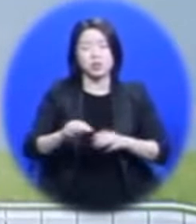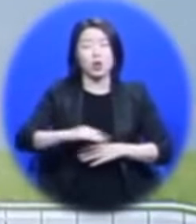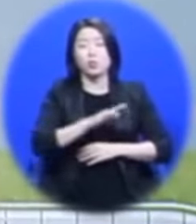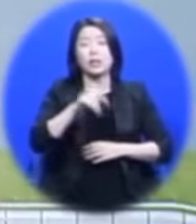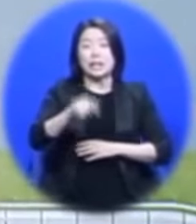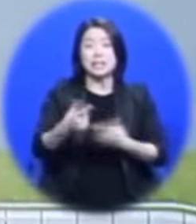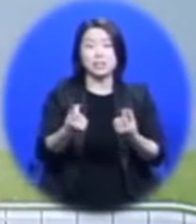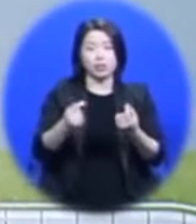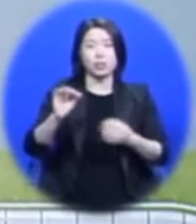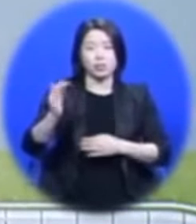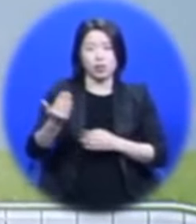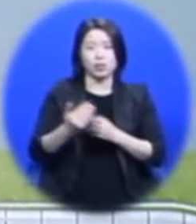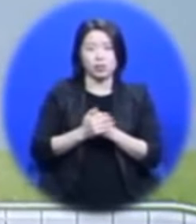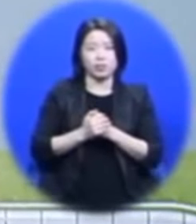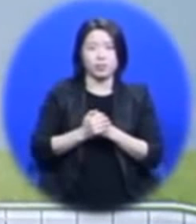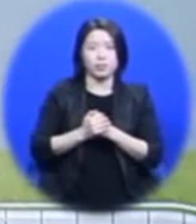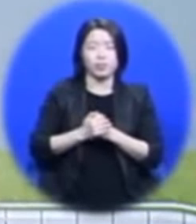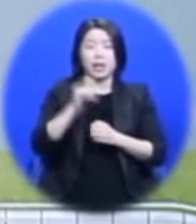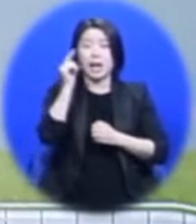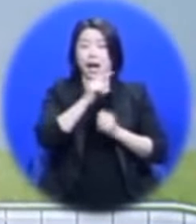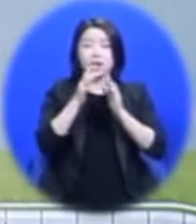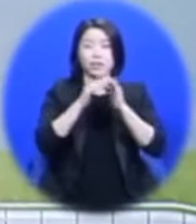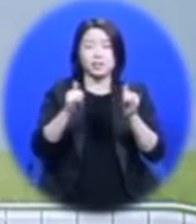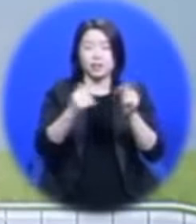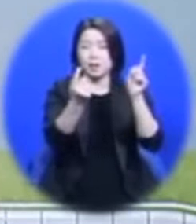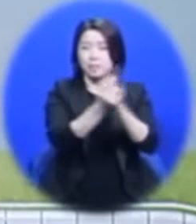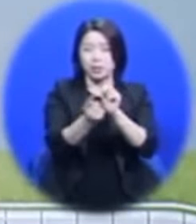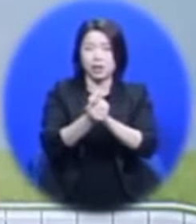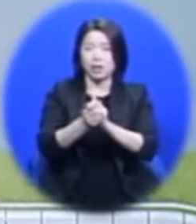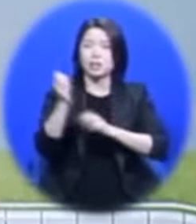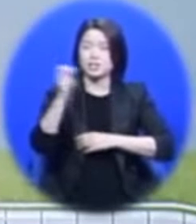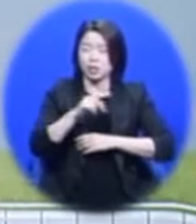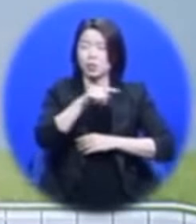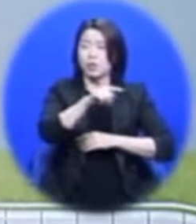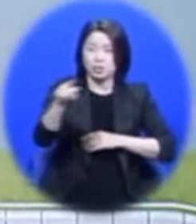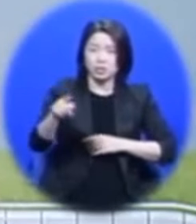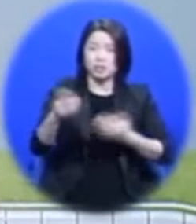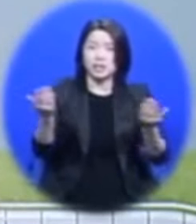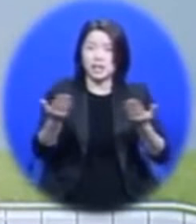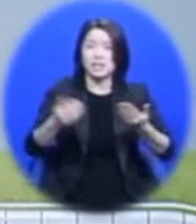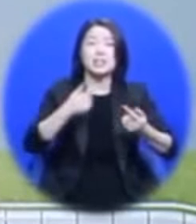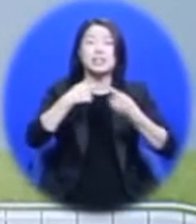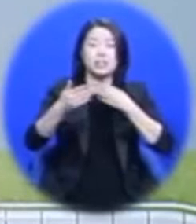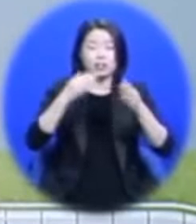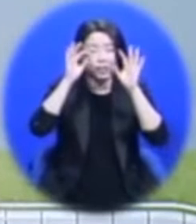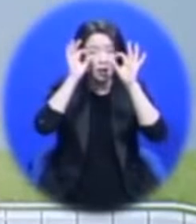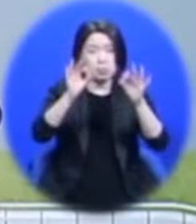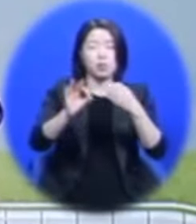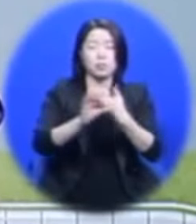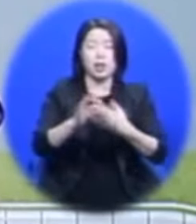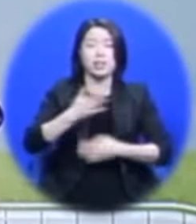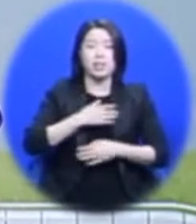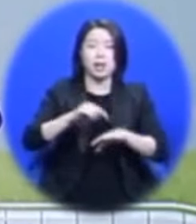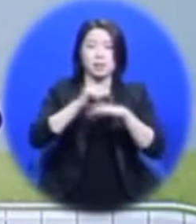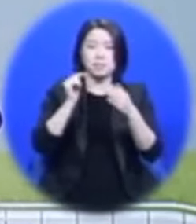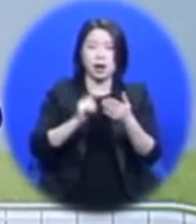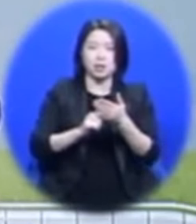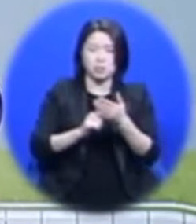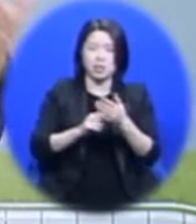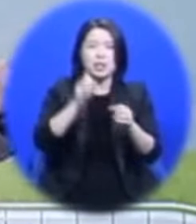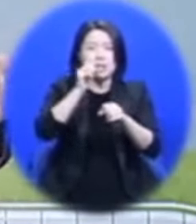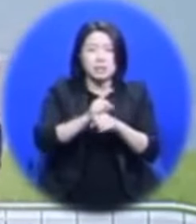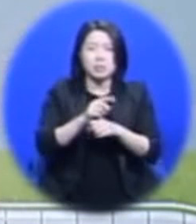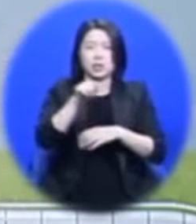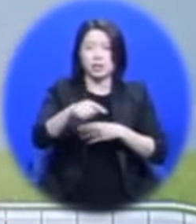되는 거예요. 악한 사람들과 만나서 자꾸 그들의 일을 겪다가 보면 내 마음과 심성이